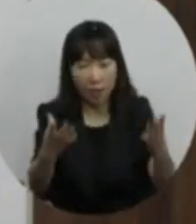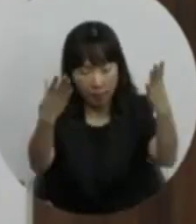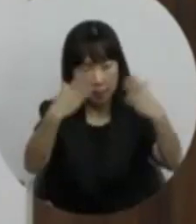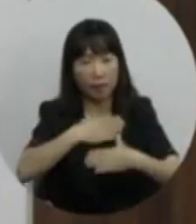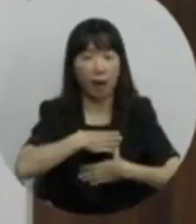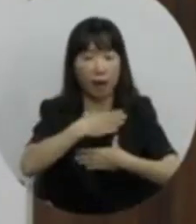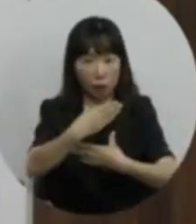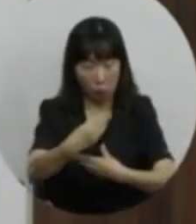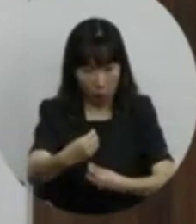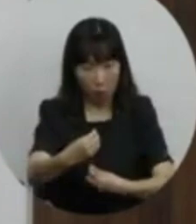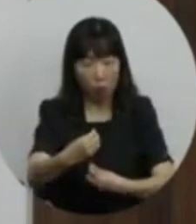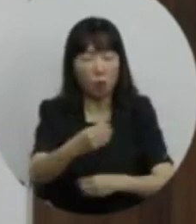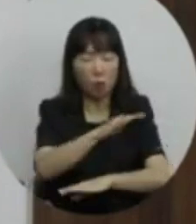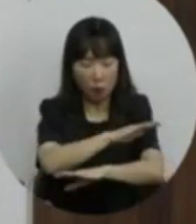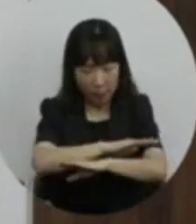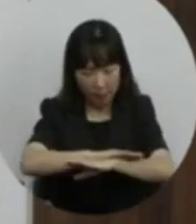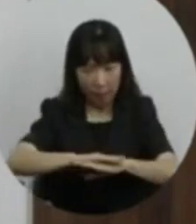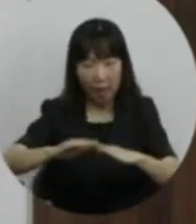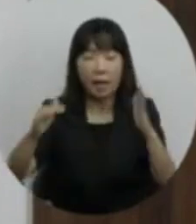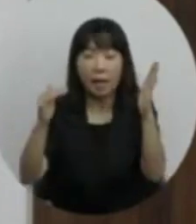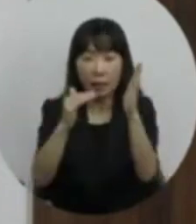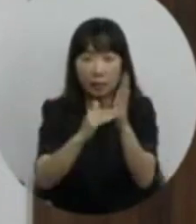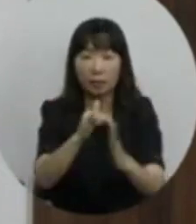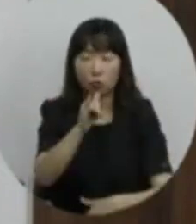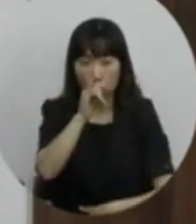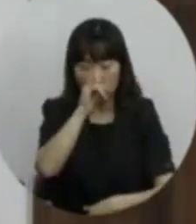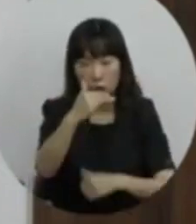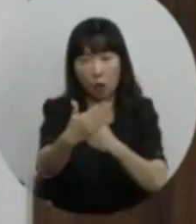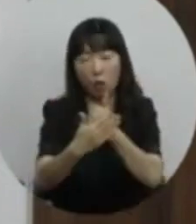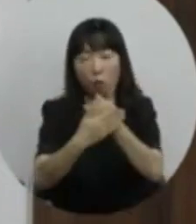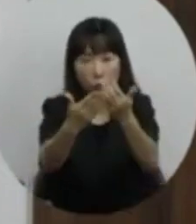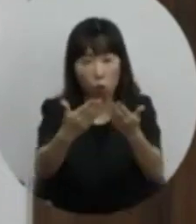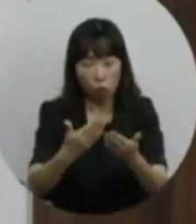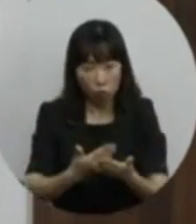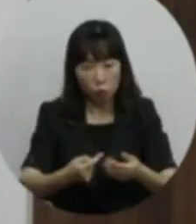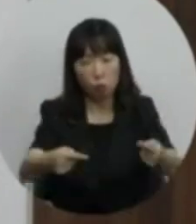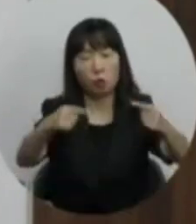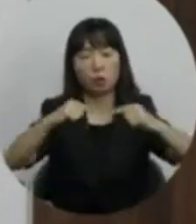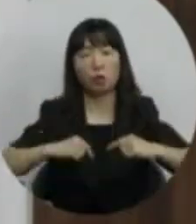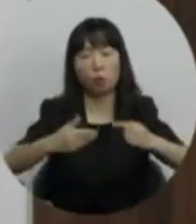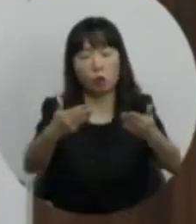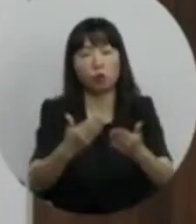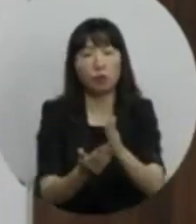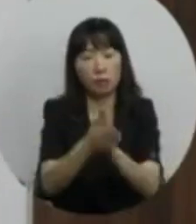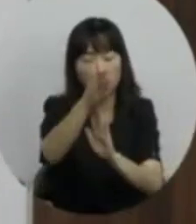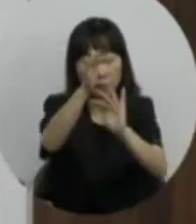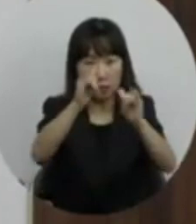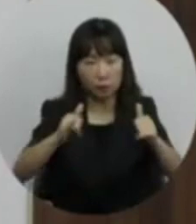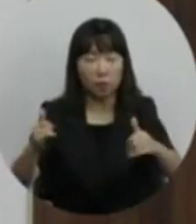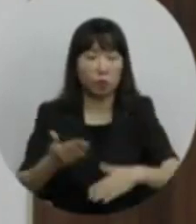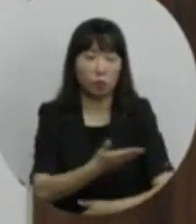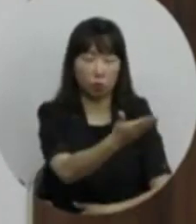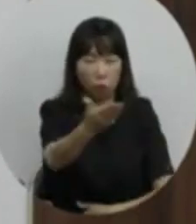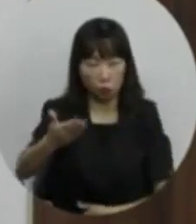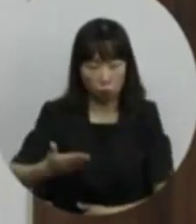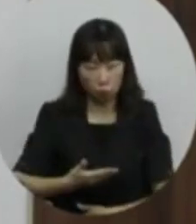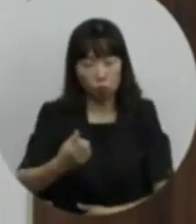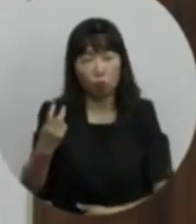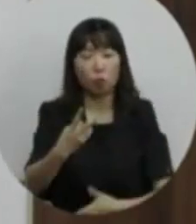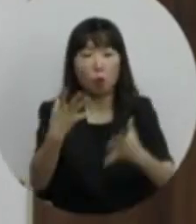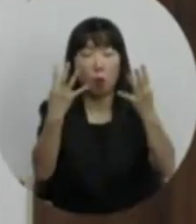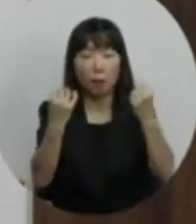안전하고 무사히 성황리에 마칠 수 있도록 협조하고 참여해 주신 시민 여러분과 또 많은